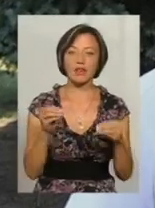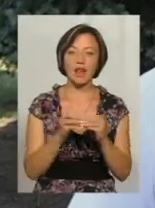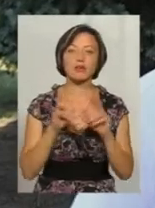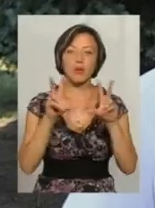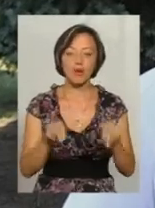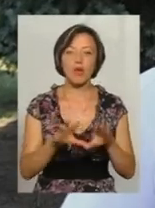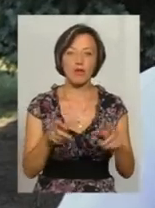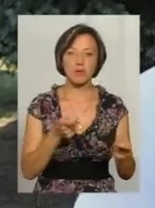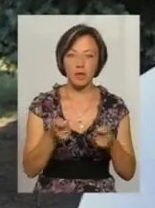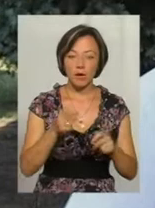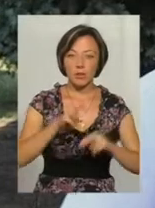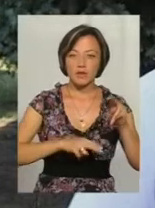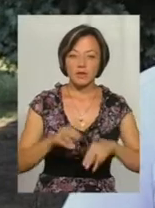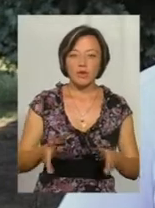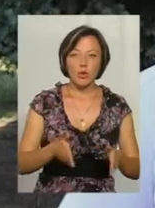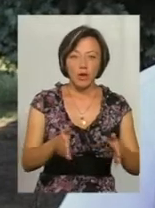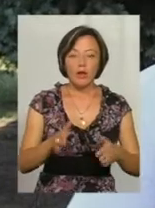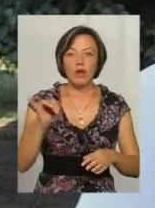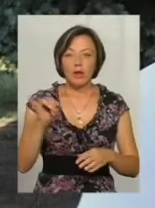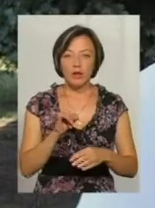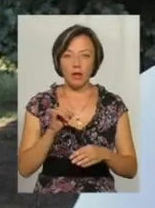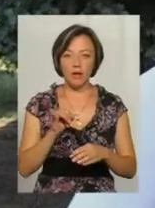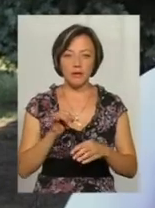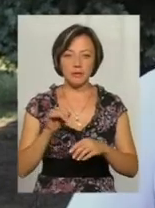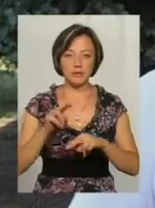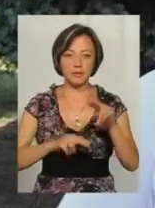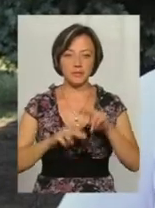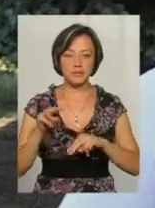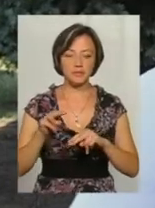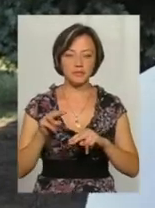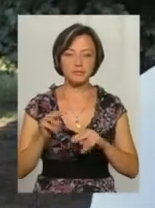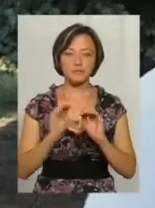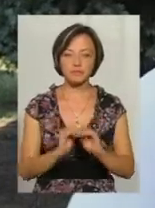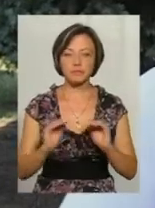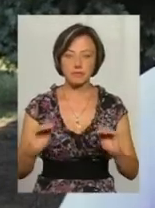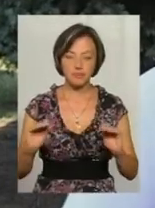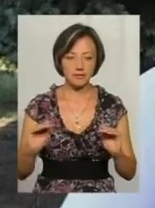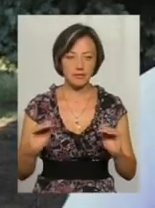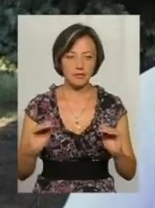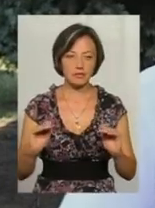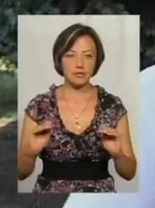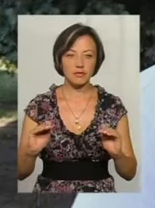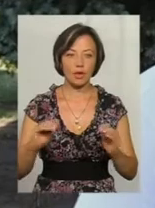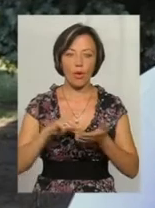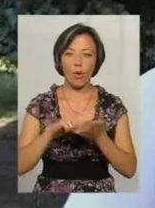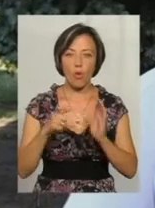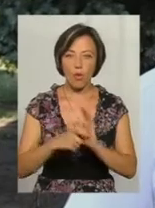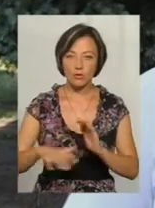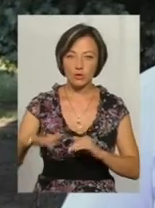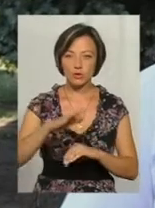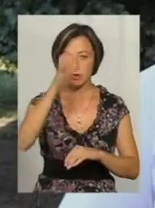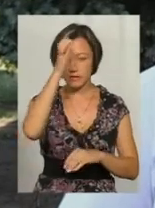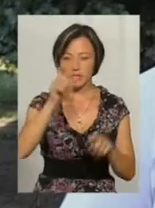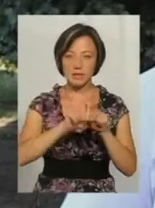адміністрації, в тому числі і будівництво доріг, і до будівництва дитячого корпусу, і освітні